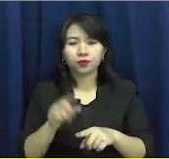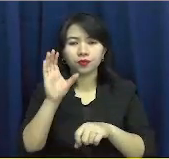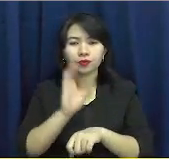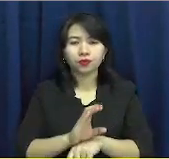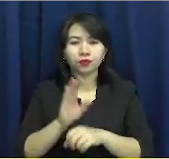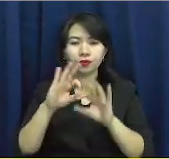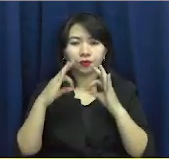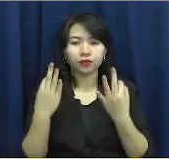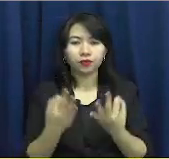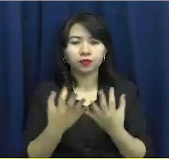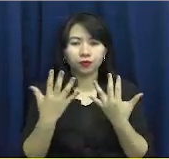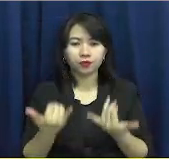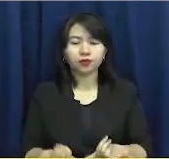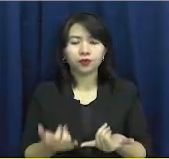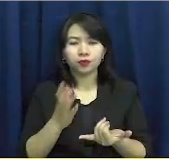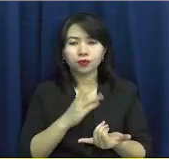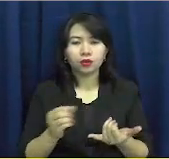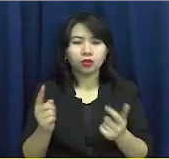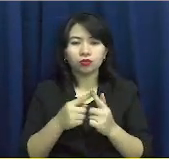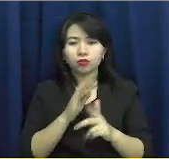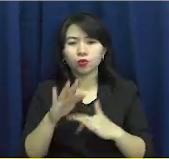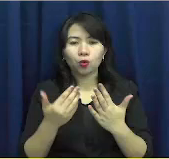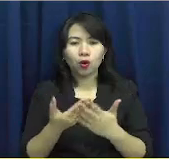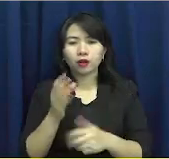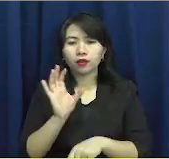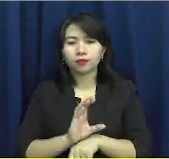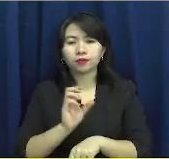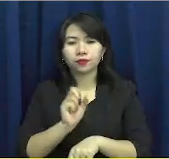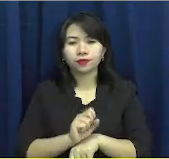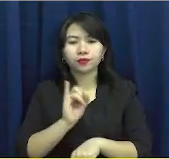You see? And also, para na rin po sa mga CSI family,